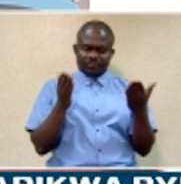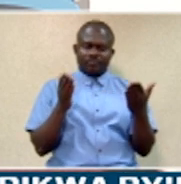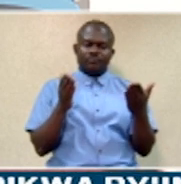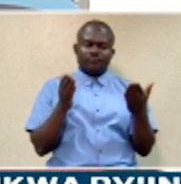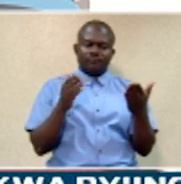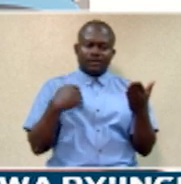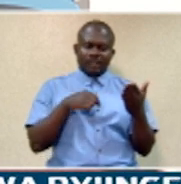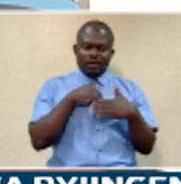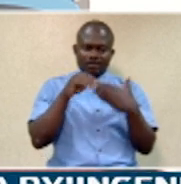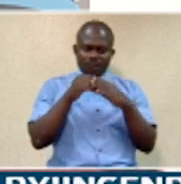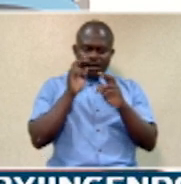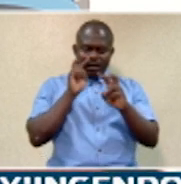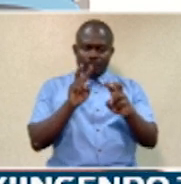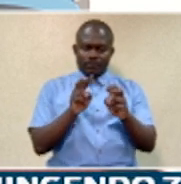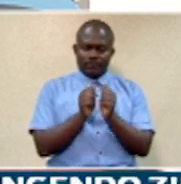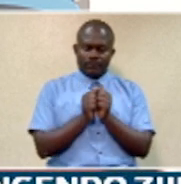ubukerarugendo